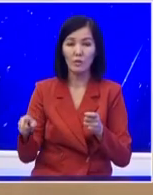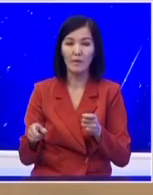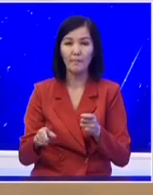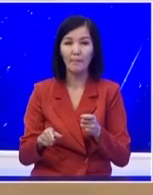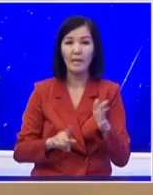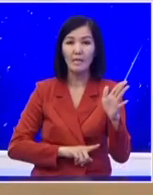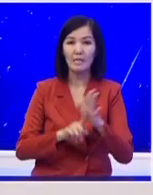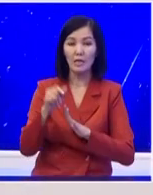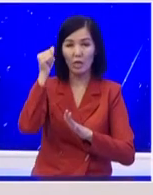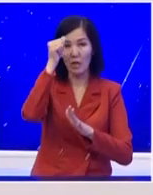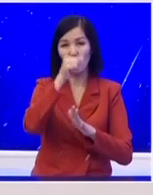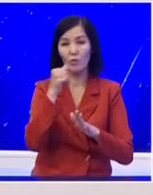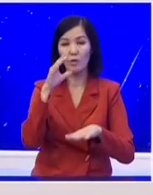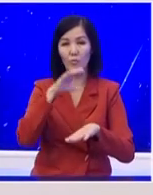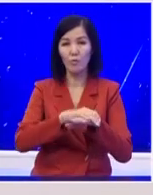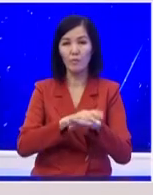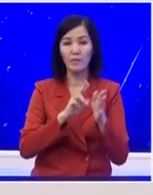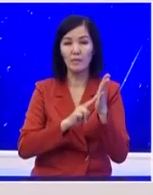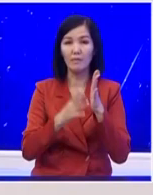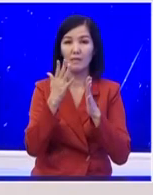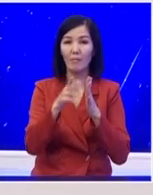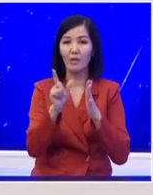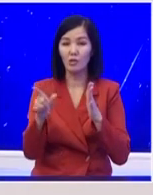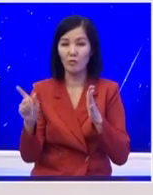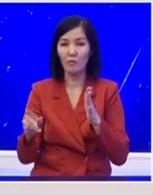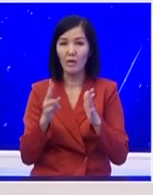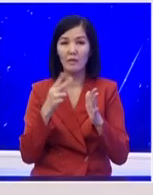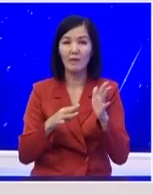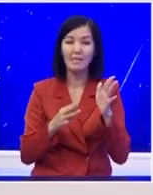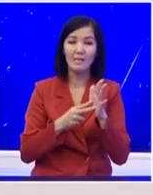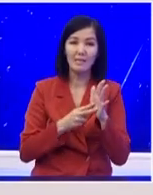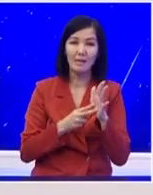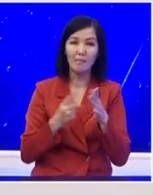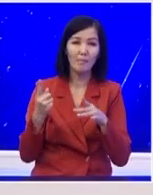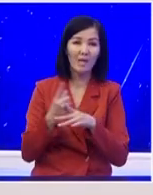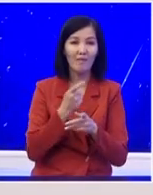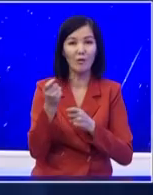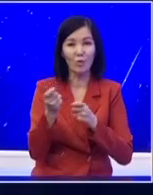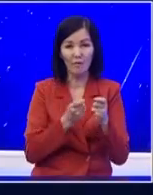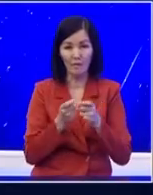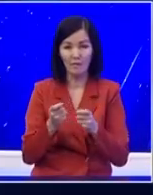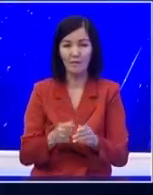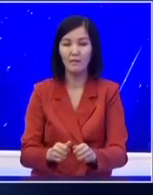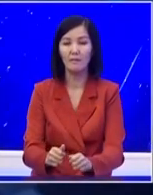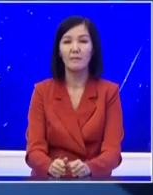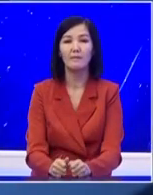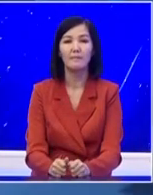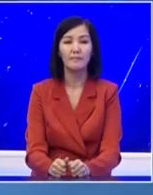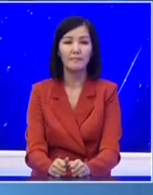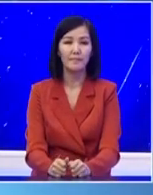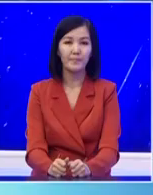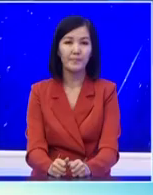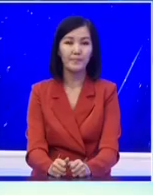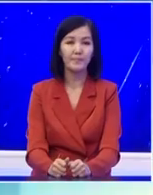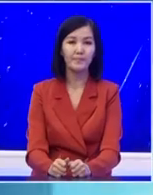за коррупционные факты с поличным пойманы 75 чиновников, 27 из которых первые руководители. Ануар Амангельдинов,